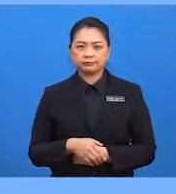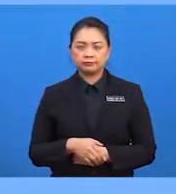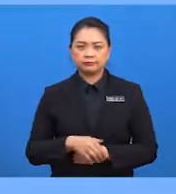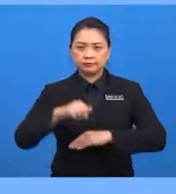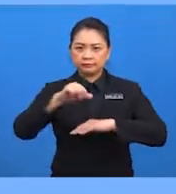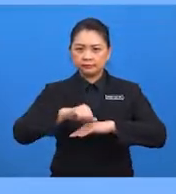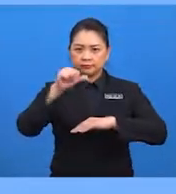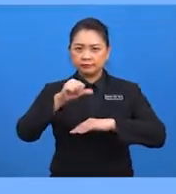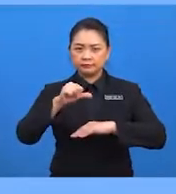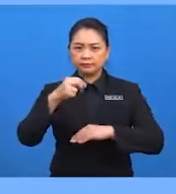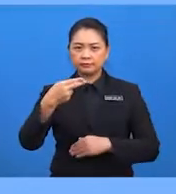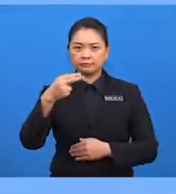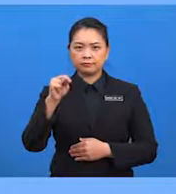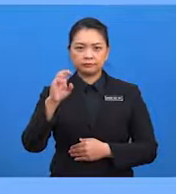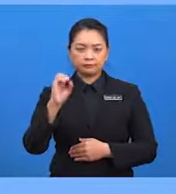asid nitrik